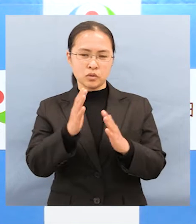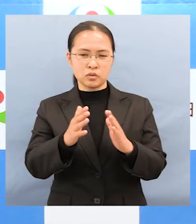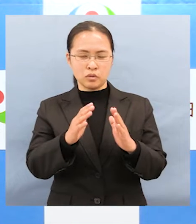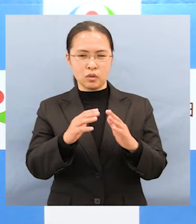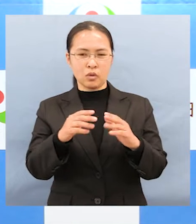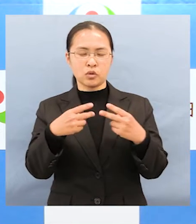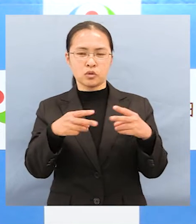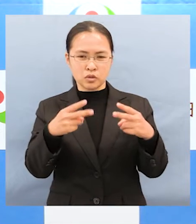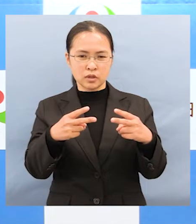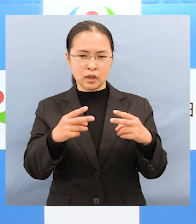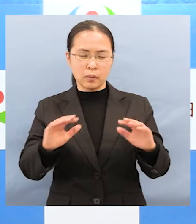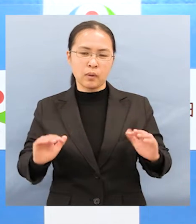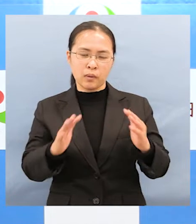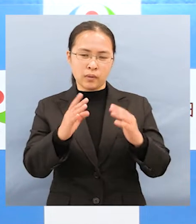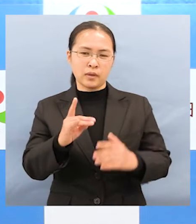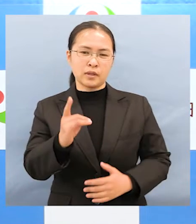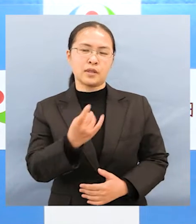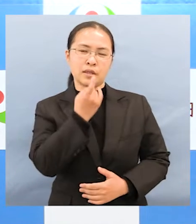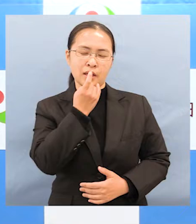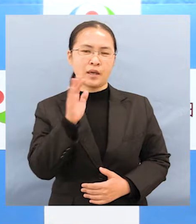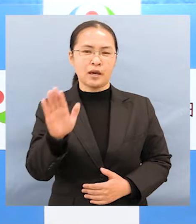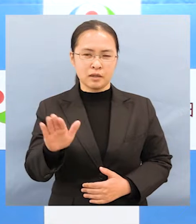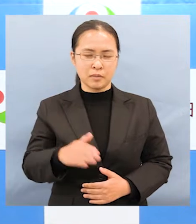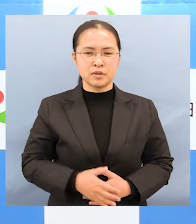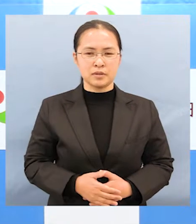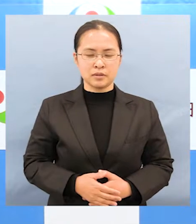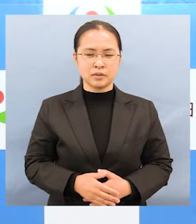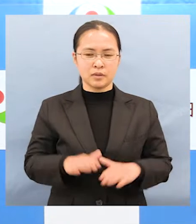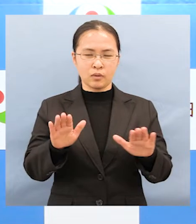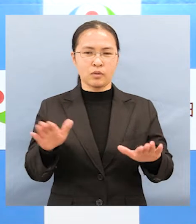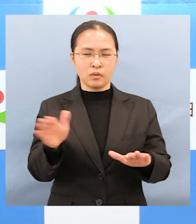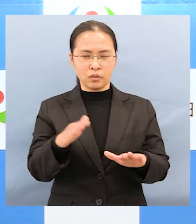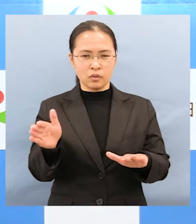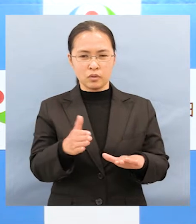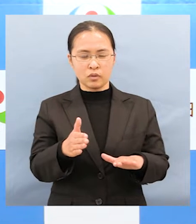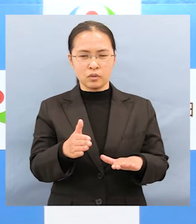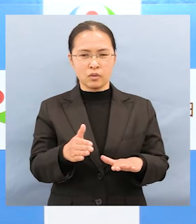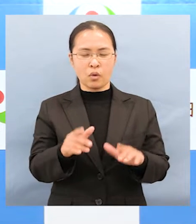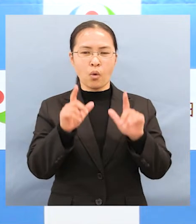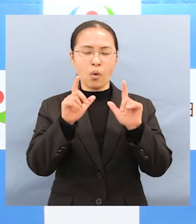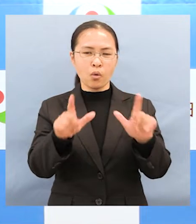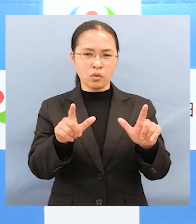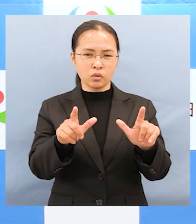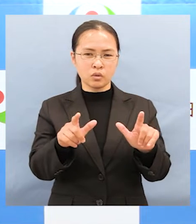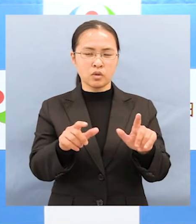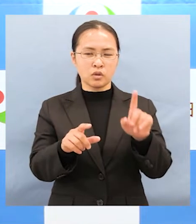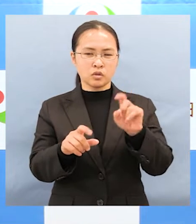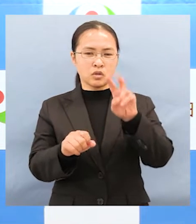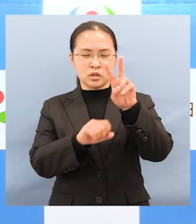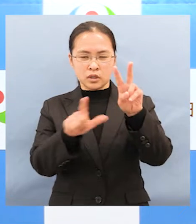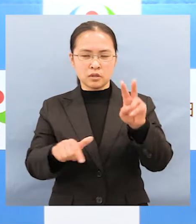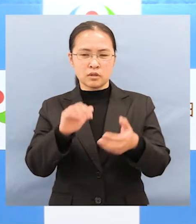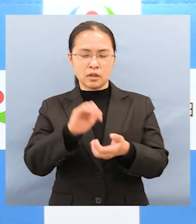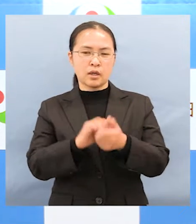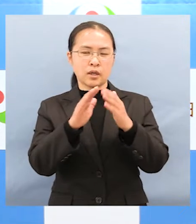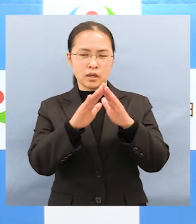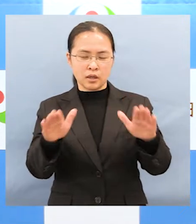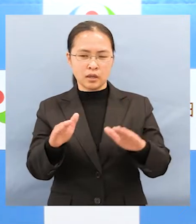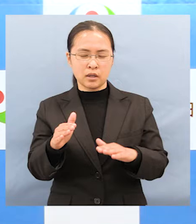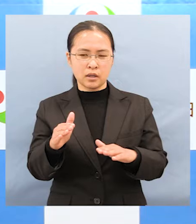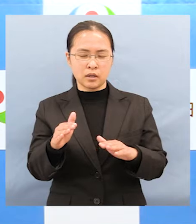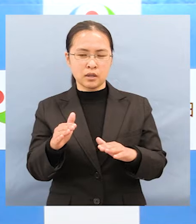は盛り上がるんじゃないかなと期待をするところでございます。最近のまた近況報告でいきますと、11月定例会が先